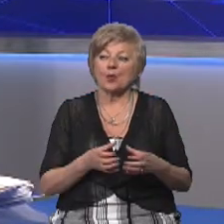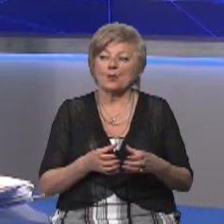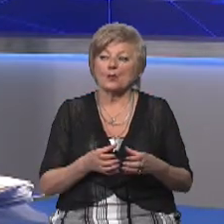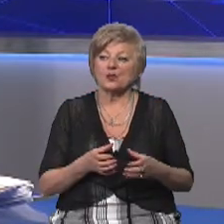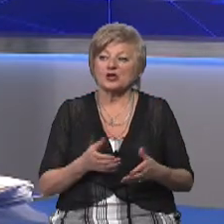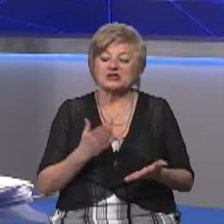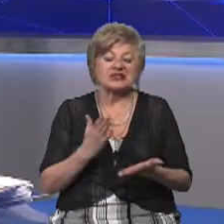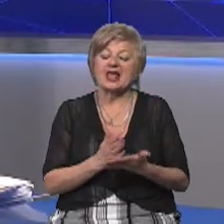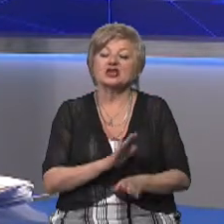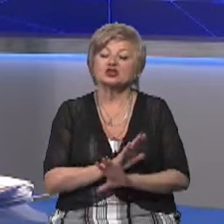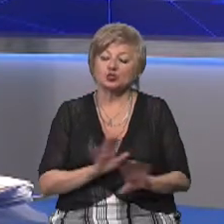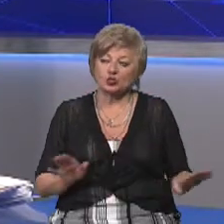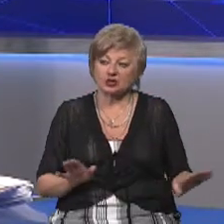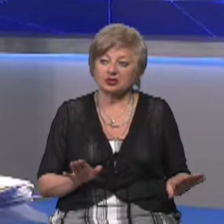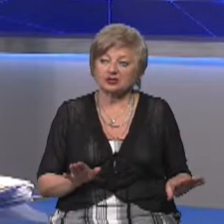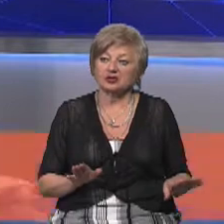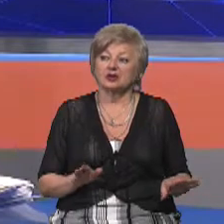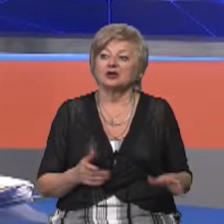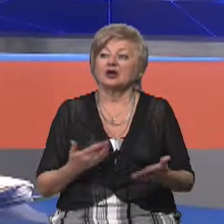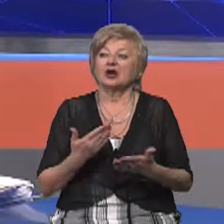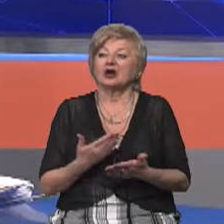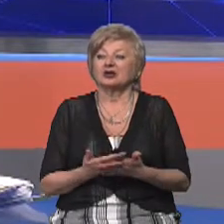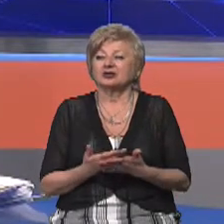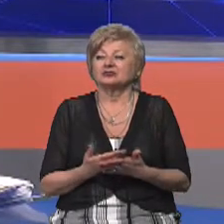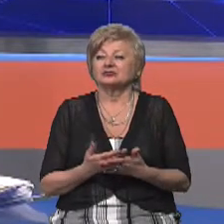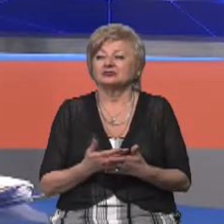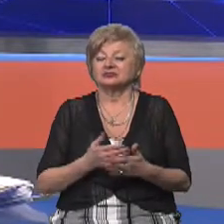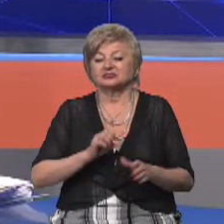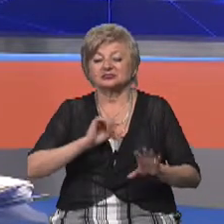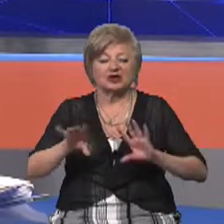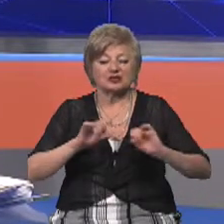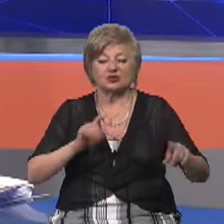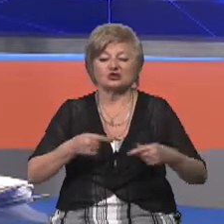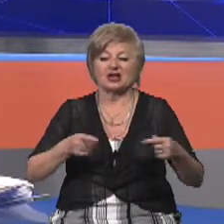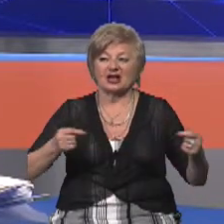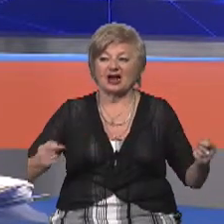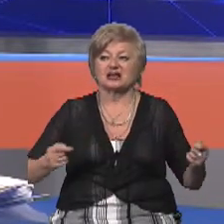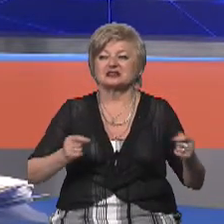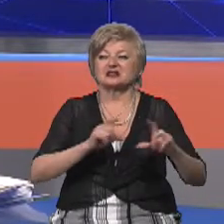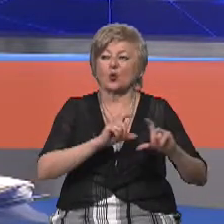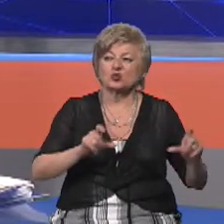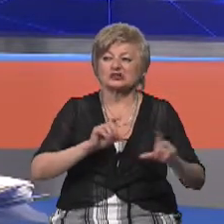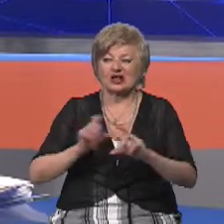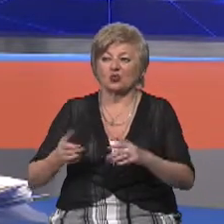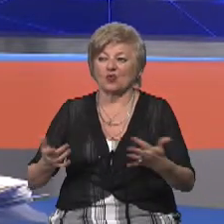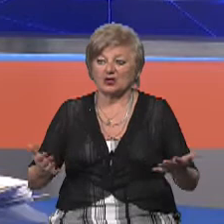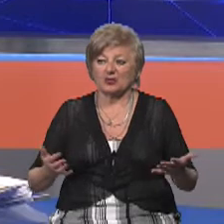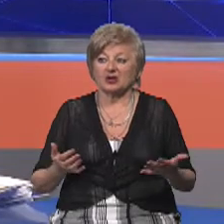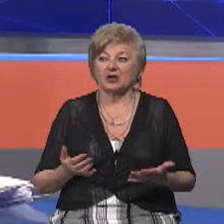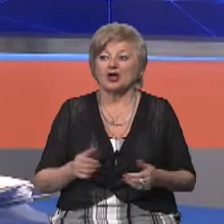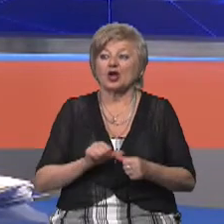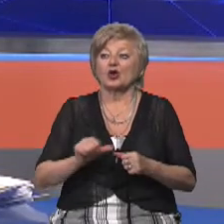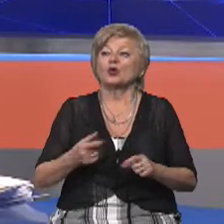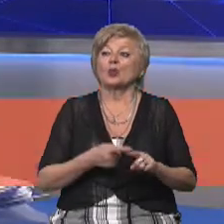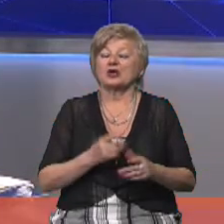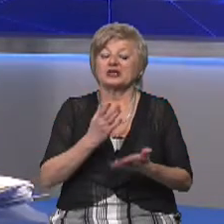не існує. Вона розпорошена за різними установами, організаціями та відомствами. Крім того,